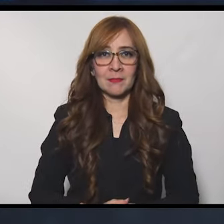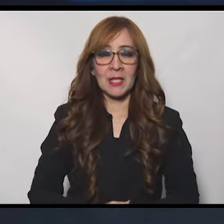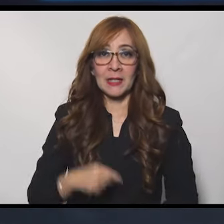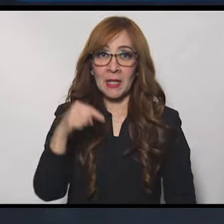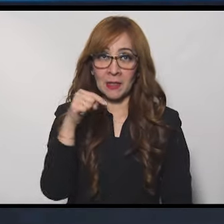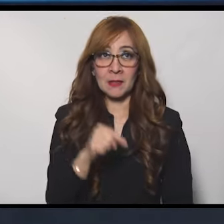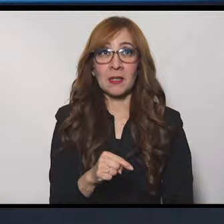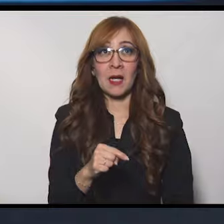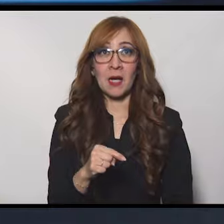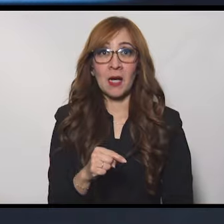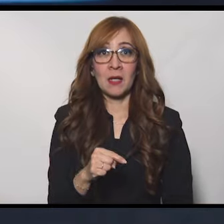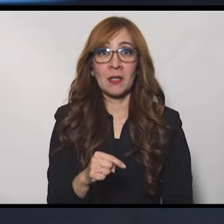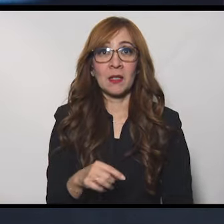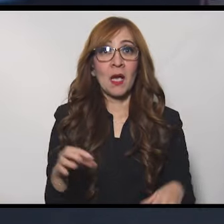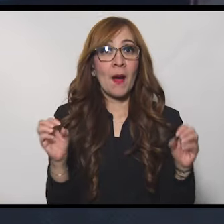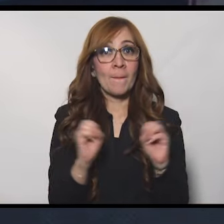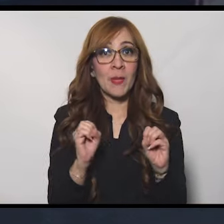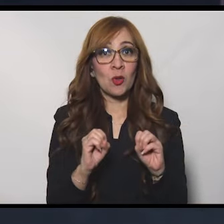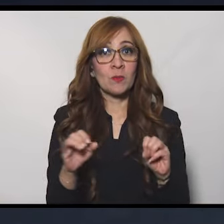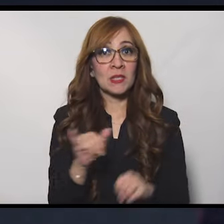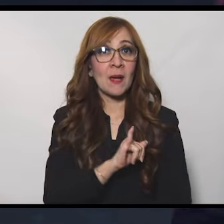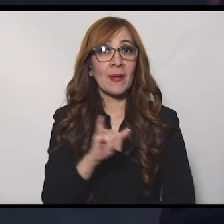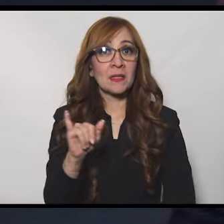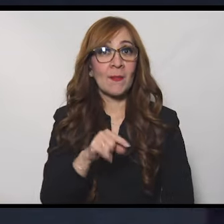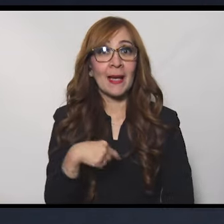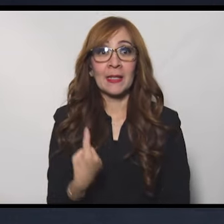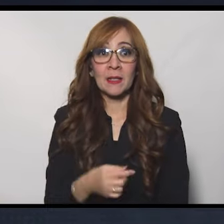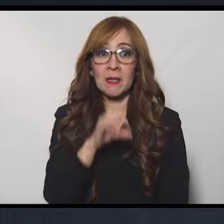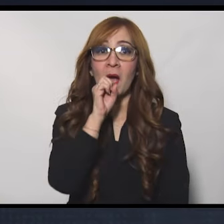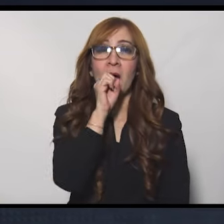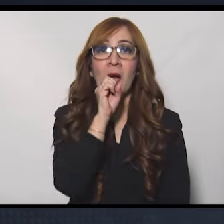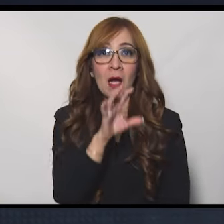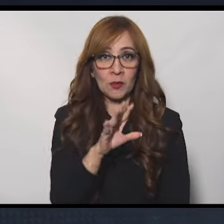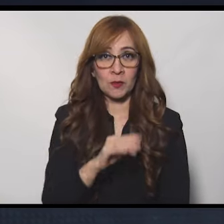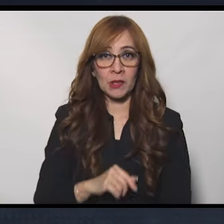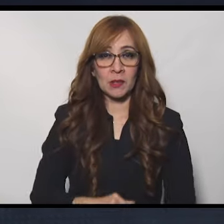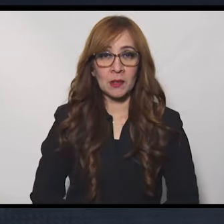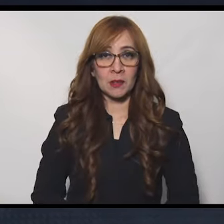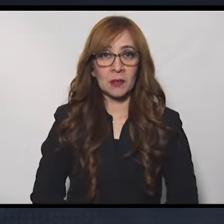yang saat ini yang belum sama-sama kita akui?